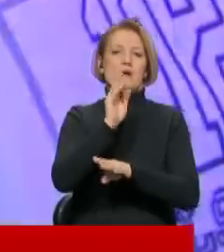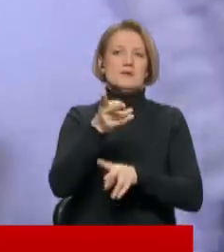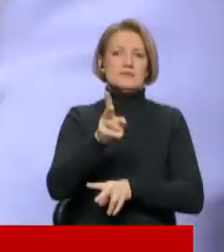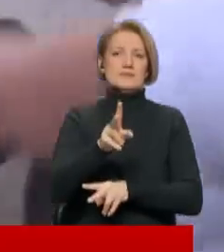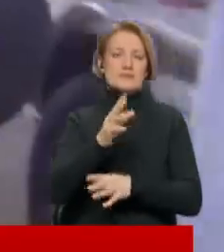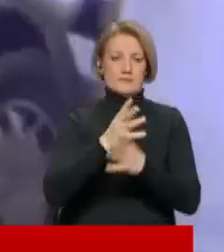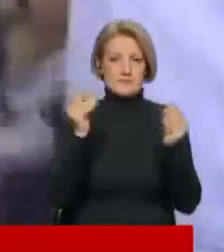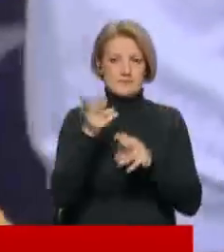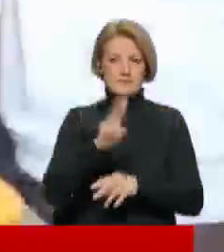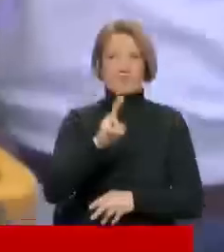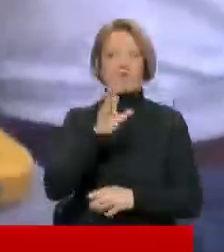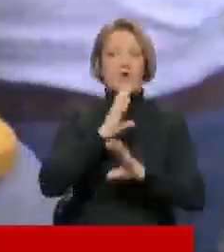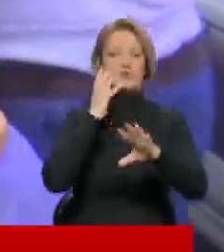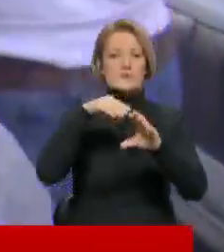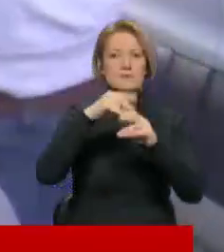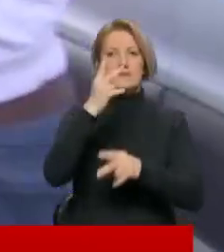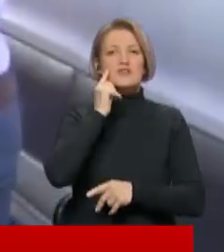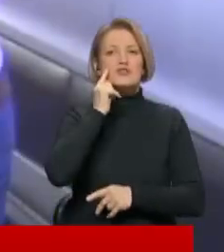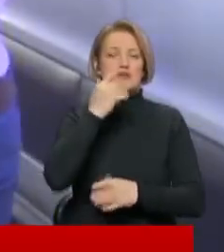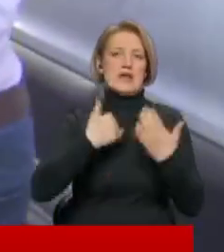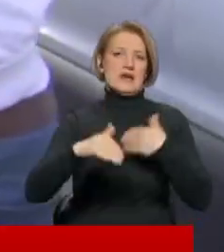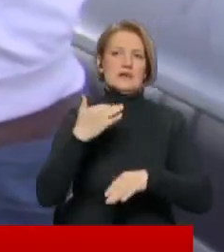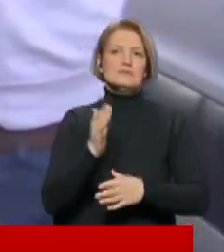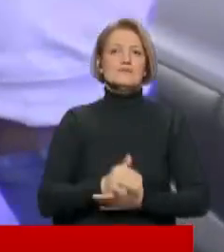otobüste bulunan iki yolcu yaralandı